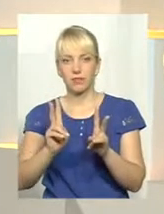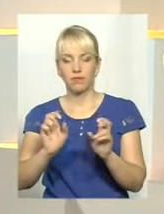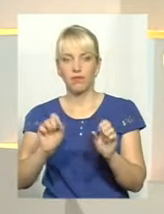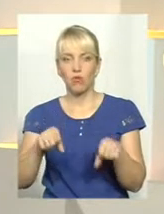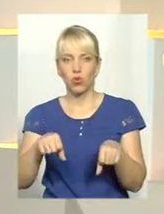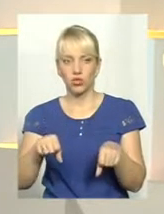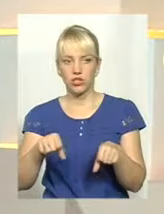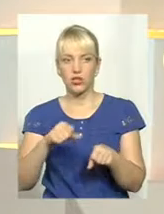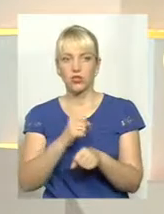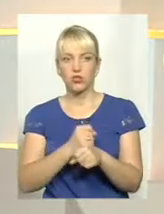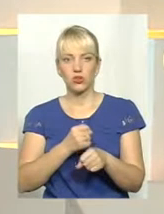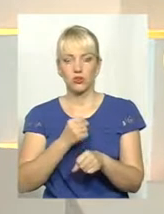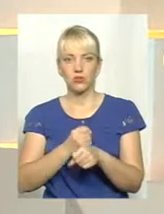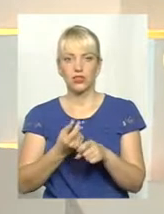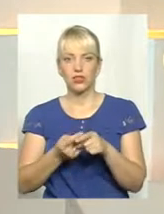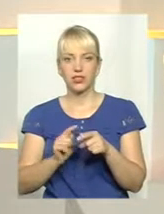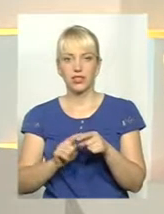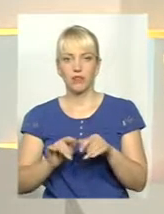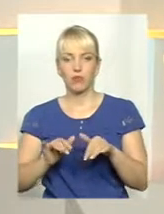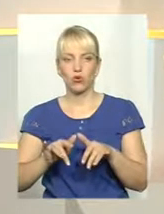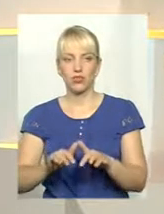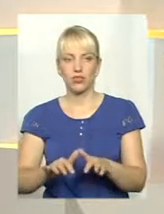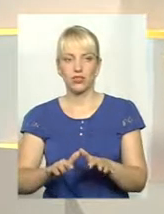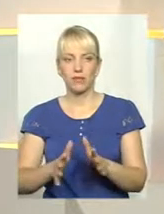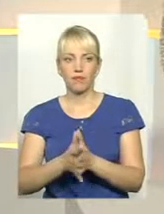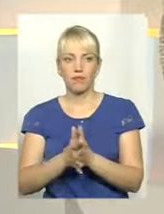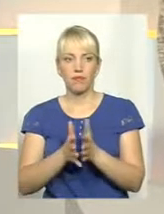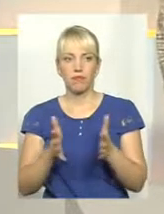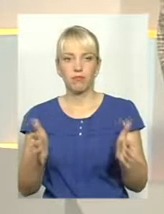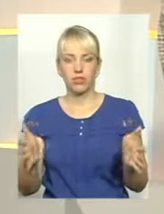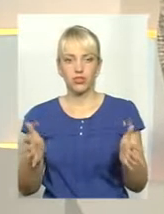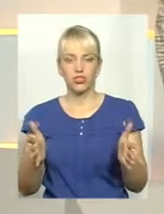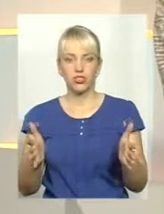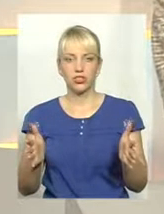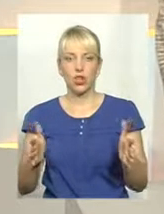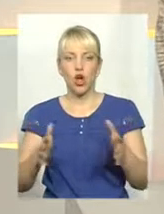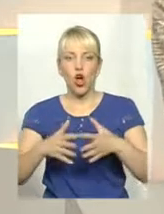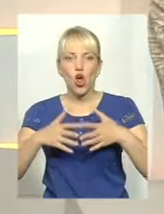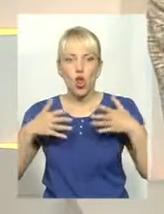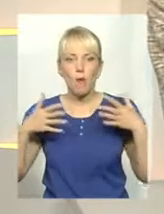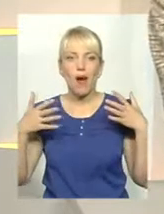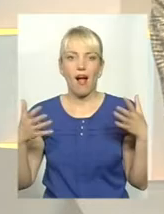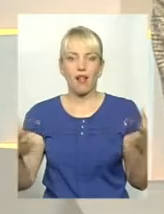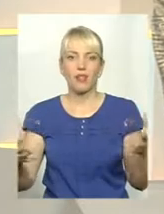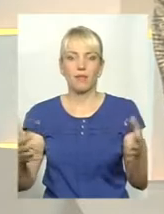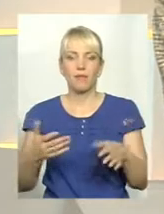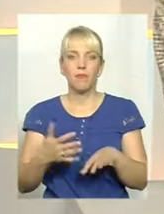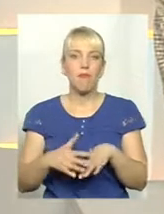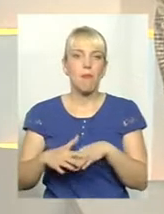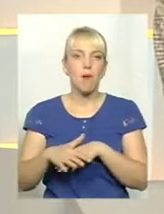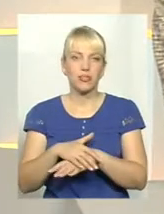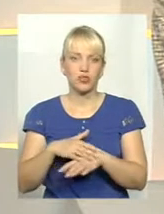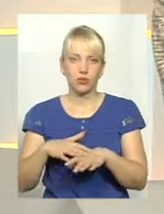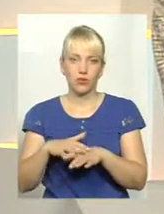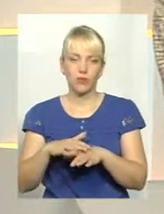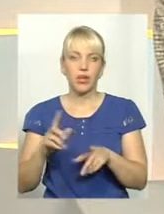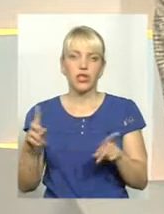багато. Навіть в порівнянні з тим, скільки мешкає навіть в обласному центрі, хто має доступ до